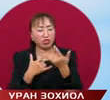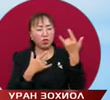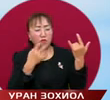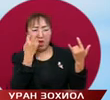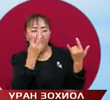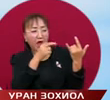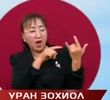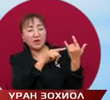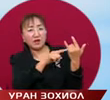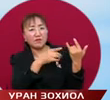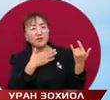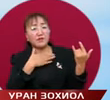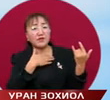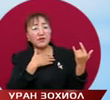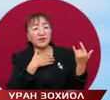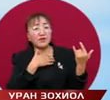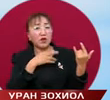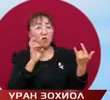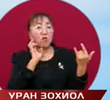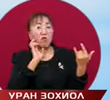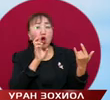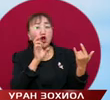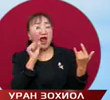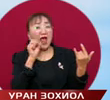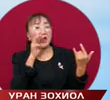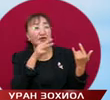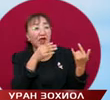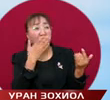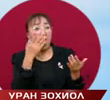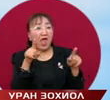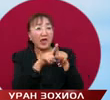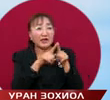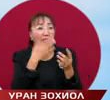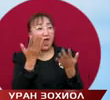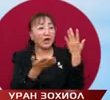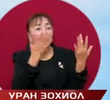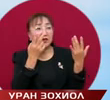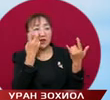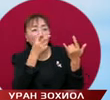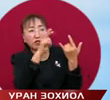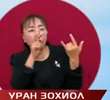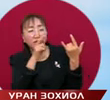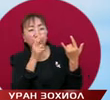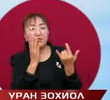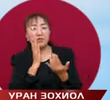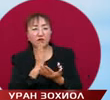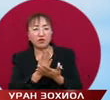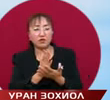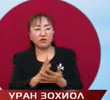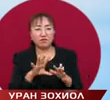өнгөрөхдөө нэг л мэдхэд бор аттайгаа адилхан тэмээ нүдэрэ хайж байгаагаа